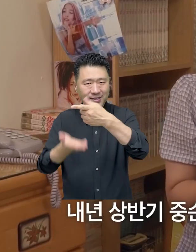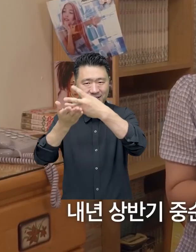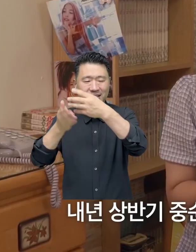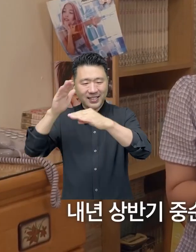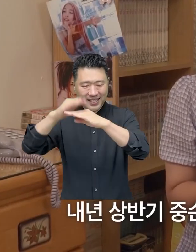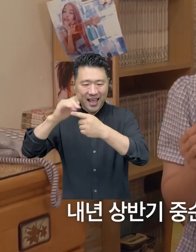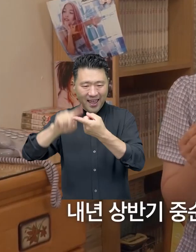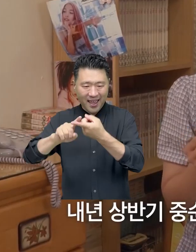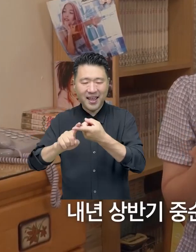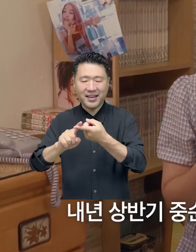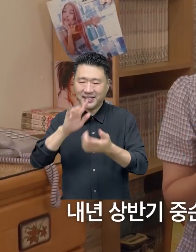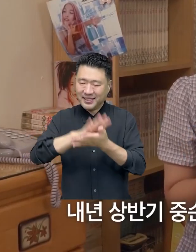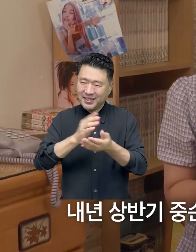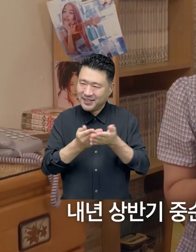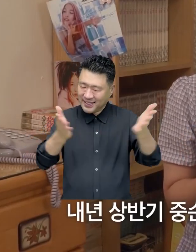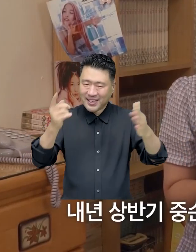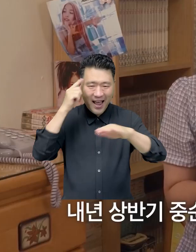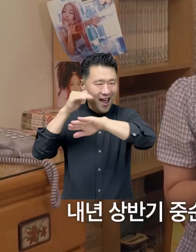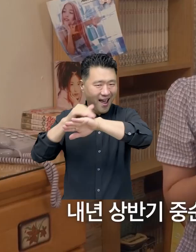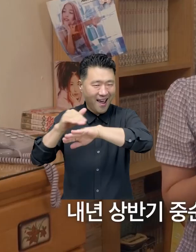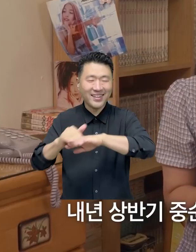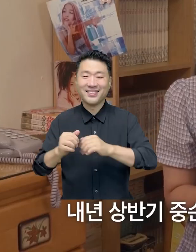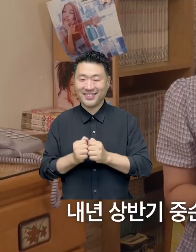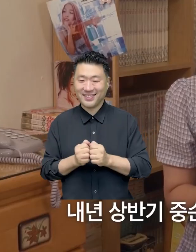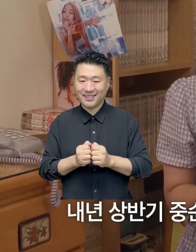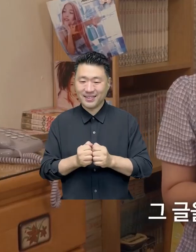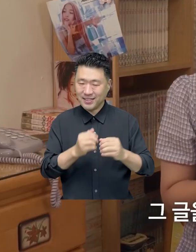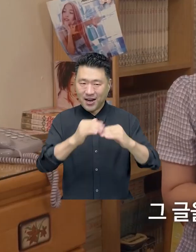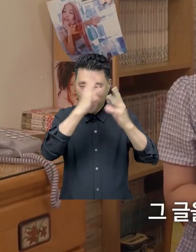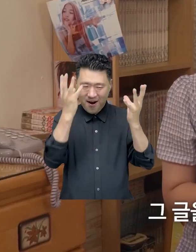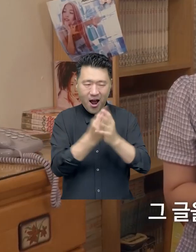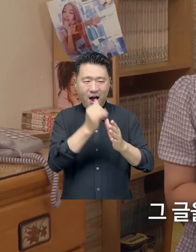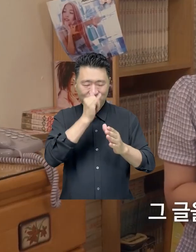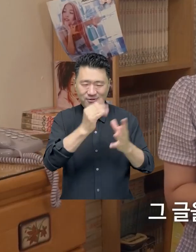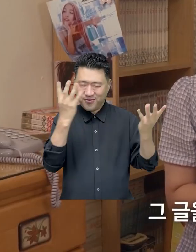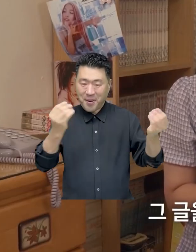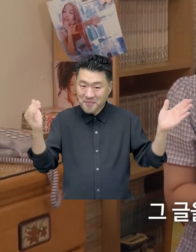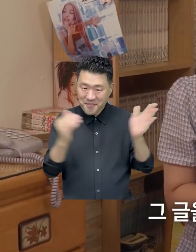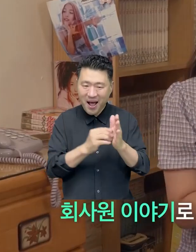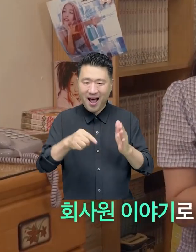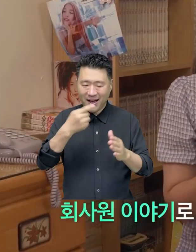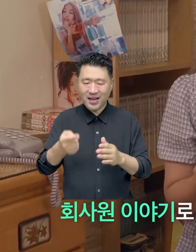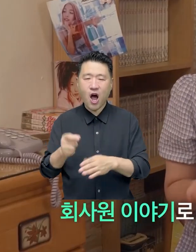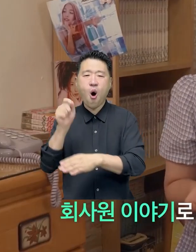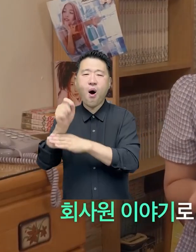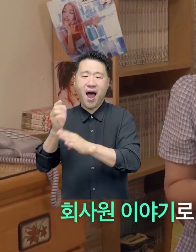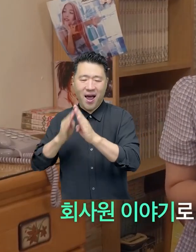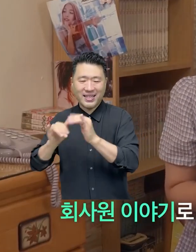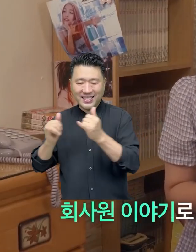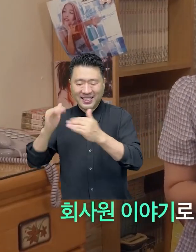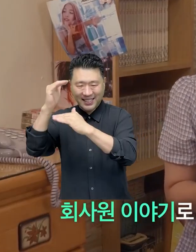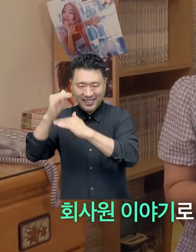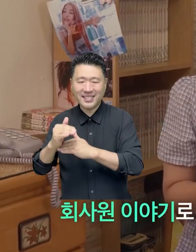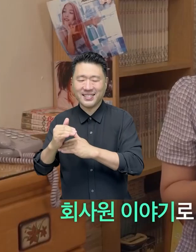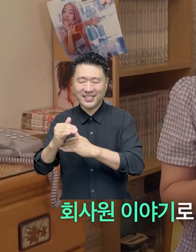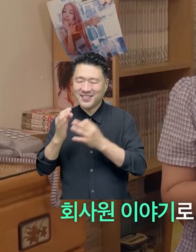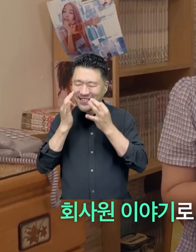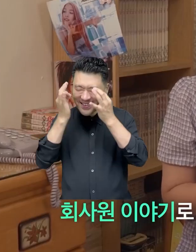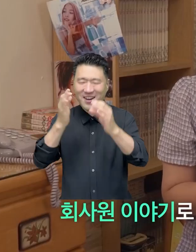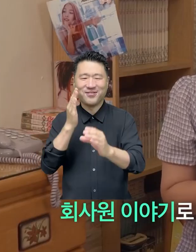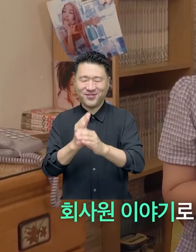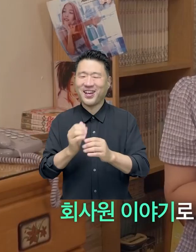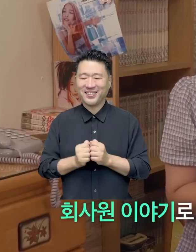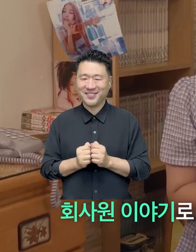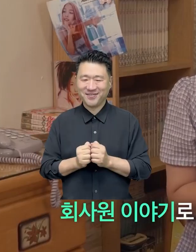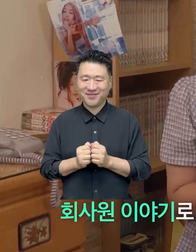상반기 중순을 출판 시점으로 보고 있는데 그 글을 훌륭하게 완성해서 회사원 이야기로 돌아오기